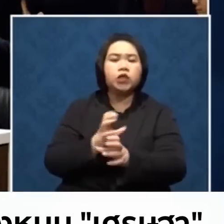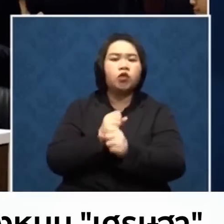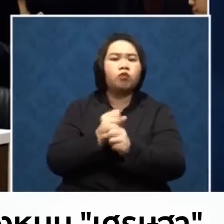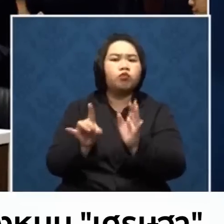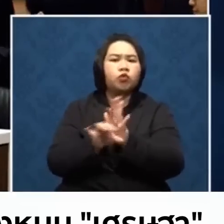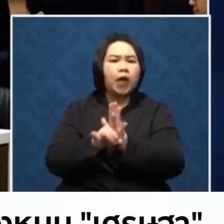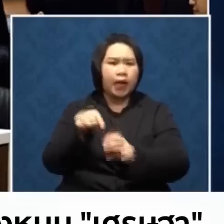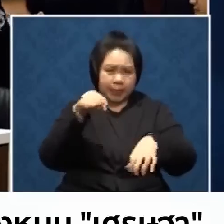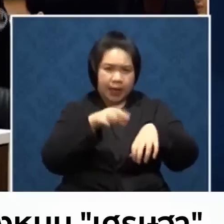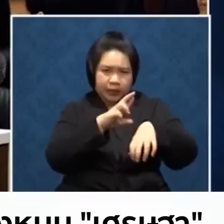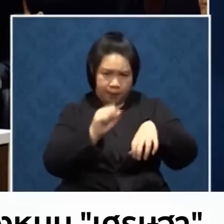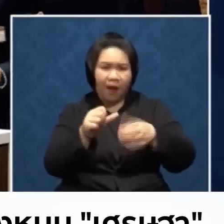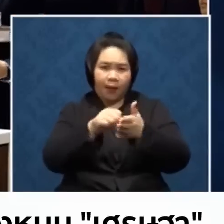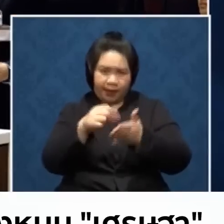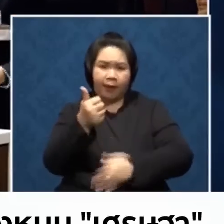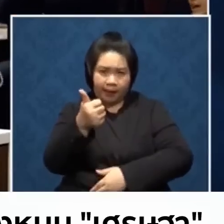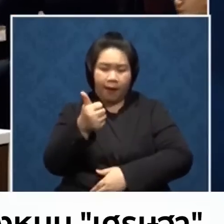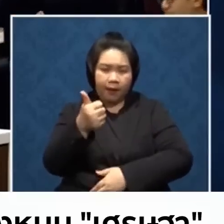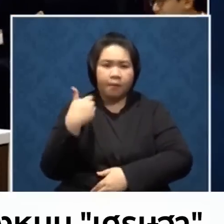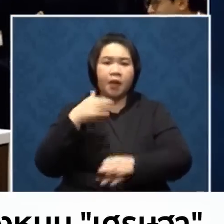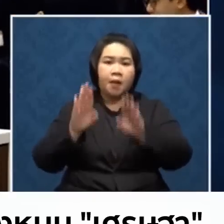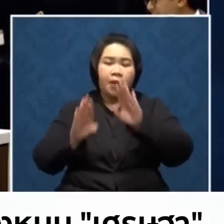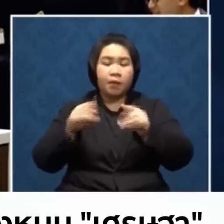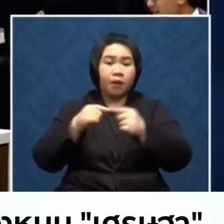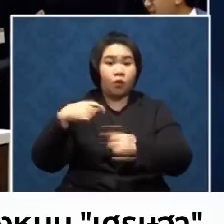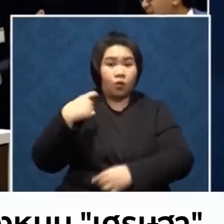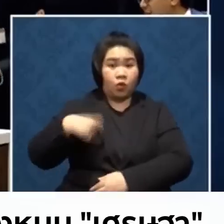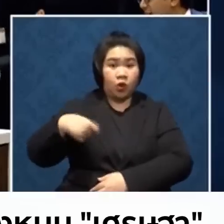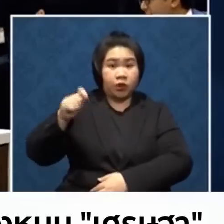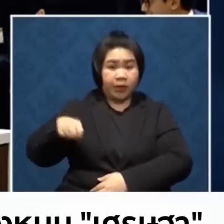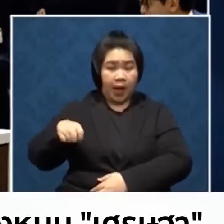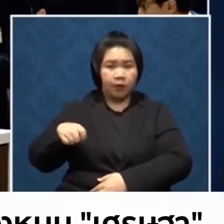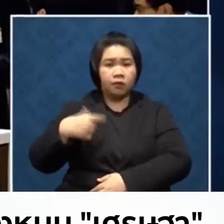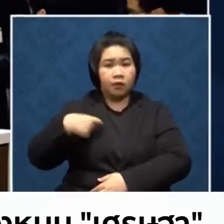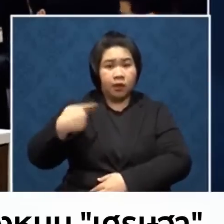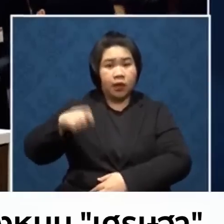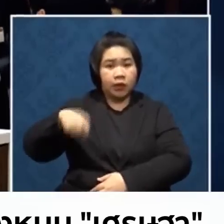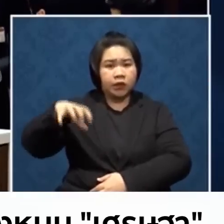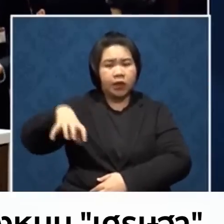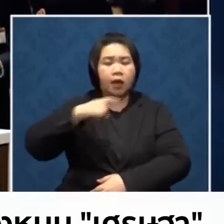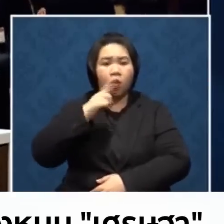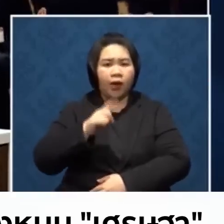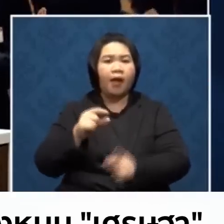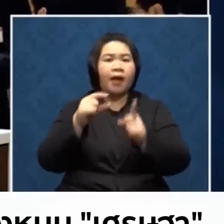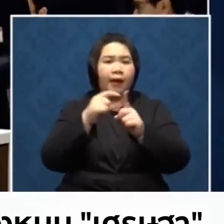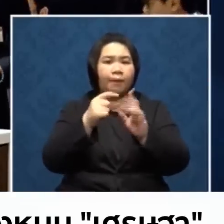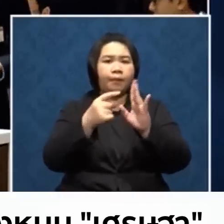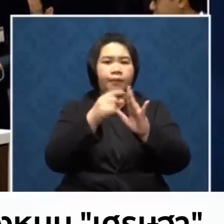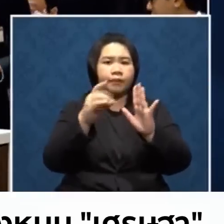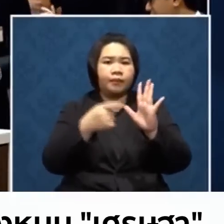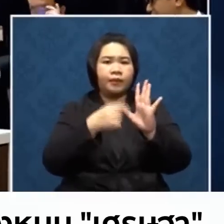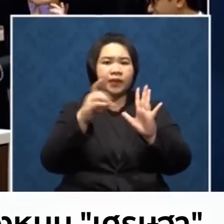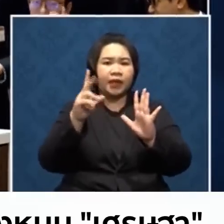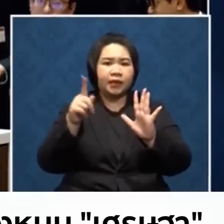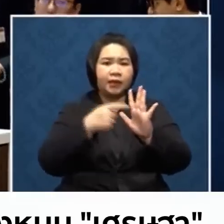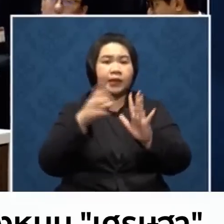ยื่นใช่ไหมเสนอขอให้แก้ไขรัฐธรรมนูญมาตรา272อยากจะปิดสวิตช์สวไปเลยไม่ต้องเลือกนายกทำให้วา